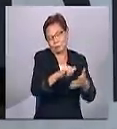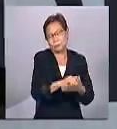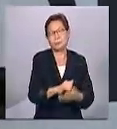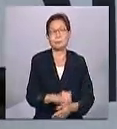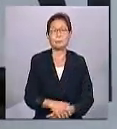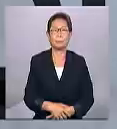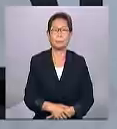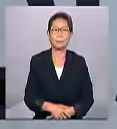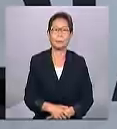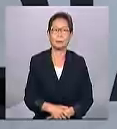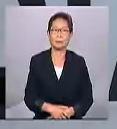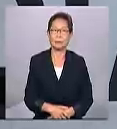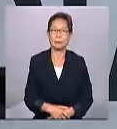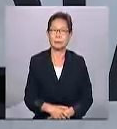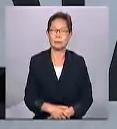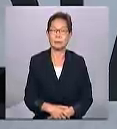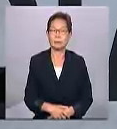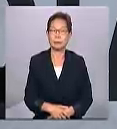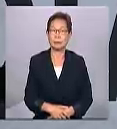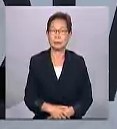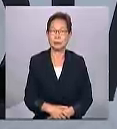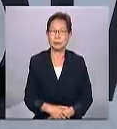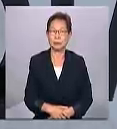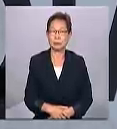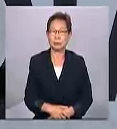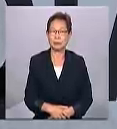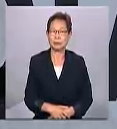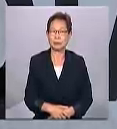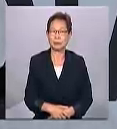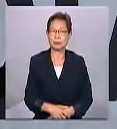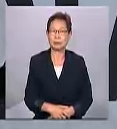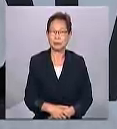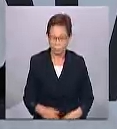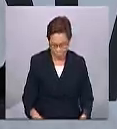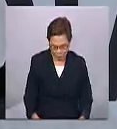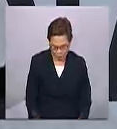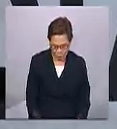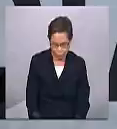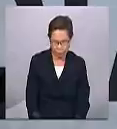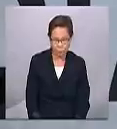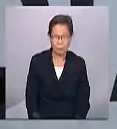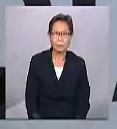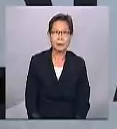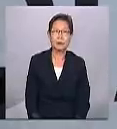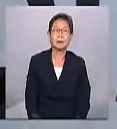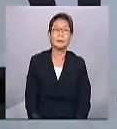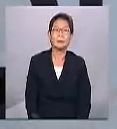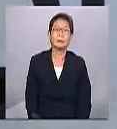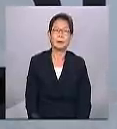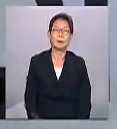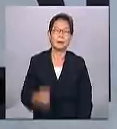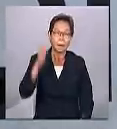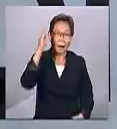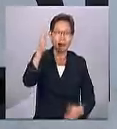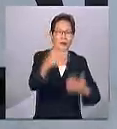telah dibawa dari Singapura ke Malaysia. Jadi mereka akan dikuarantin untuk SOP yang sama atau mungkin ada treatment sebab dia orang kan? Mereka juga akan